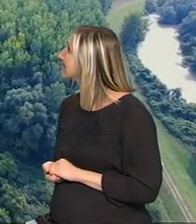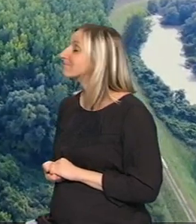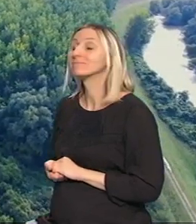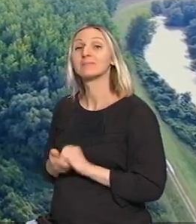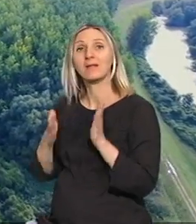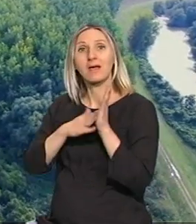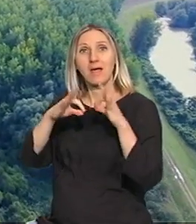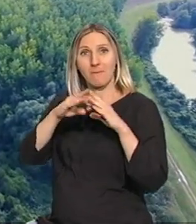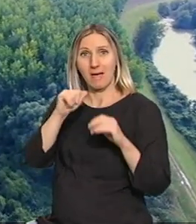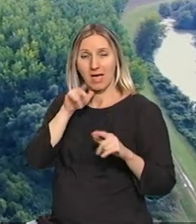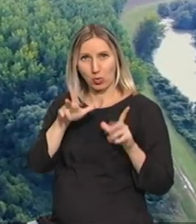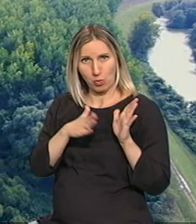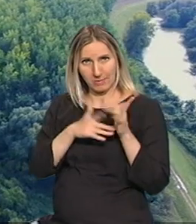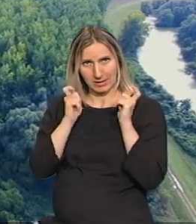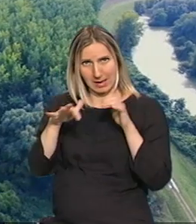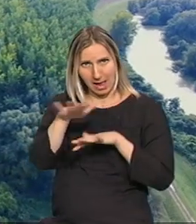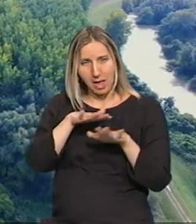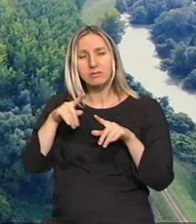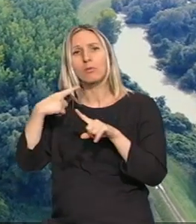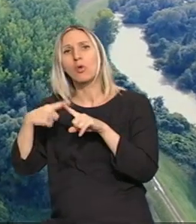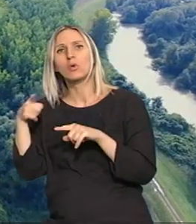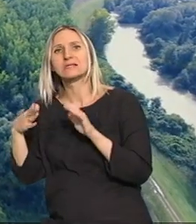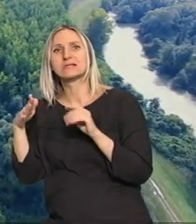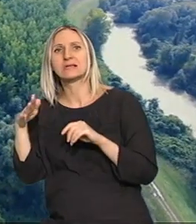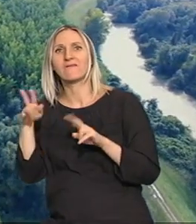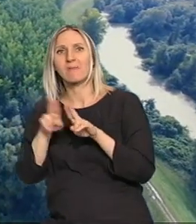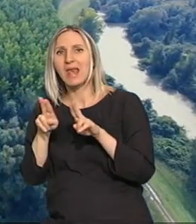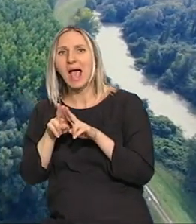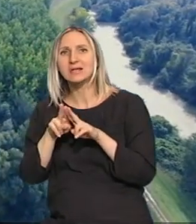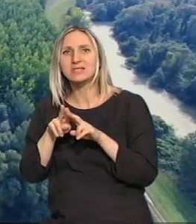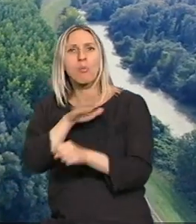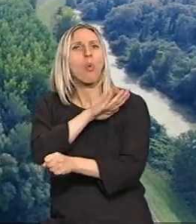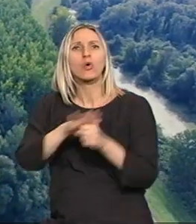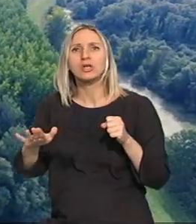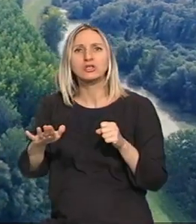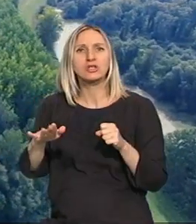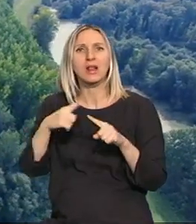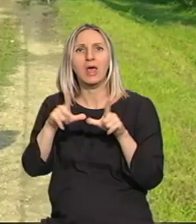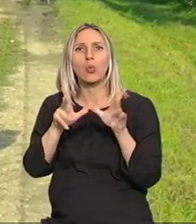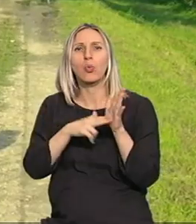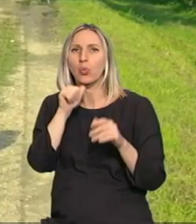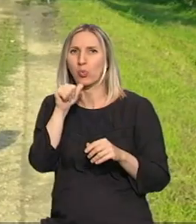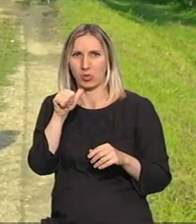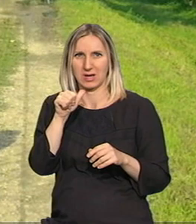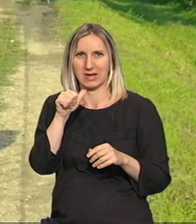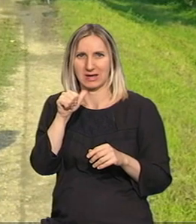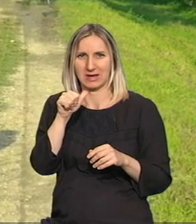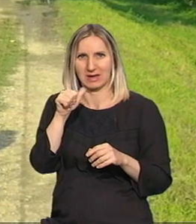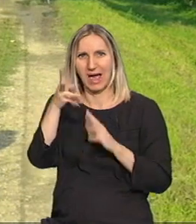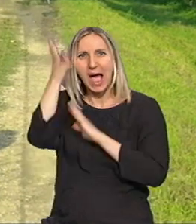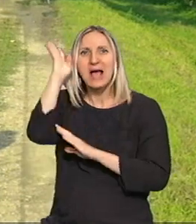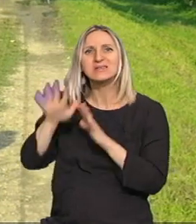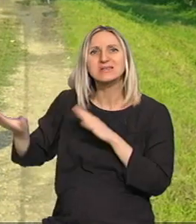Margum, kao i Viminacijum, uništili su Huni koji su došli na ovo područje iz Azije,